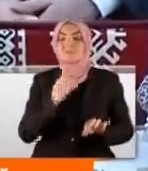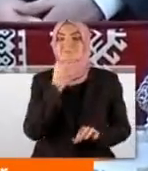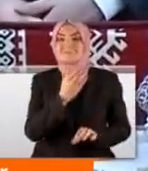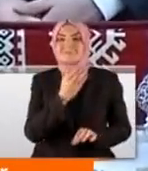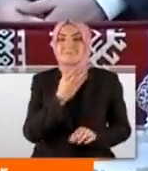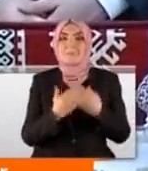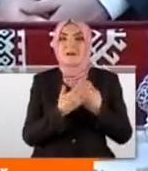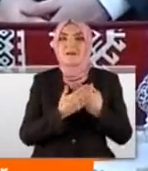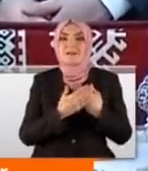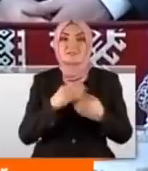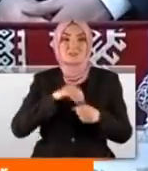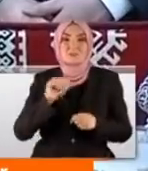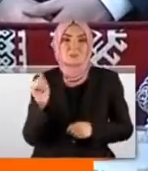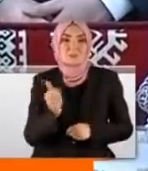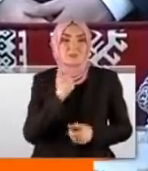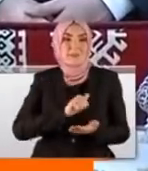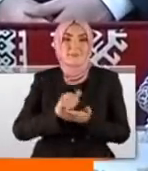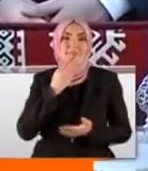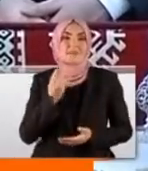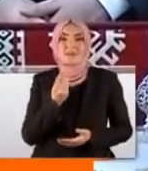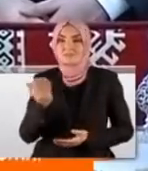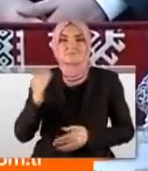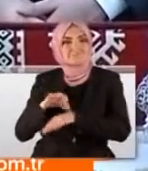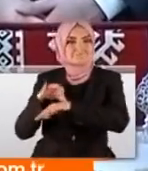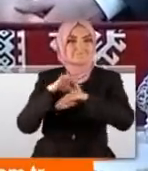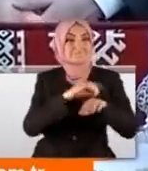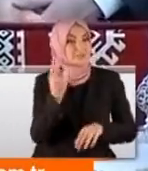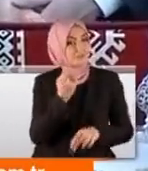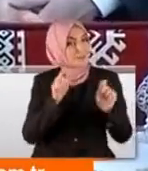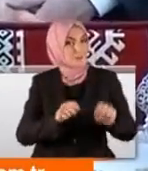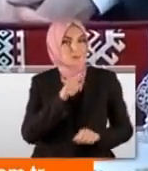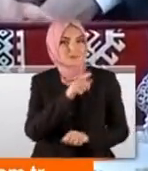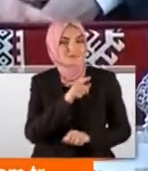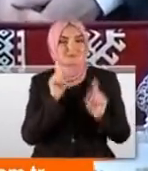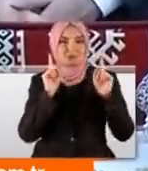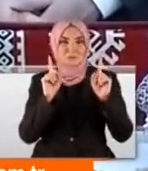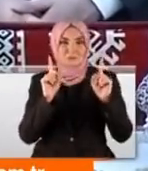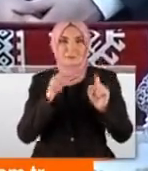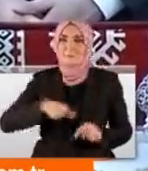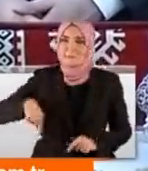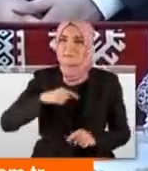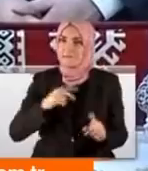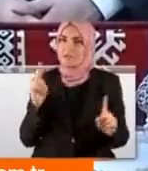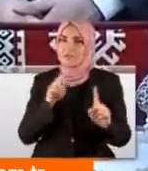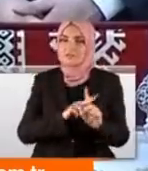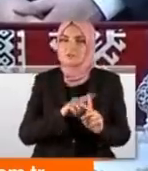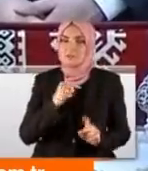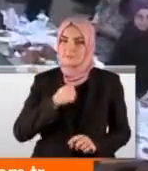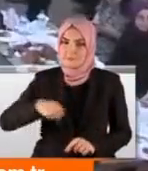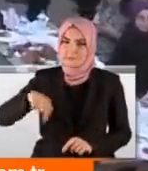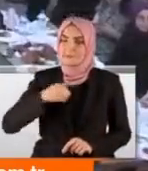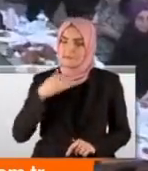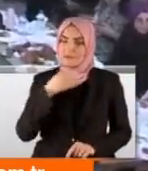güzelliklerini gençlerimize gezdireceksin. Ondan sonra inşallah biz de katılacağız, biz de